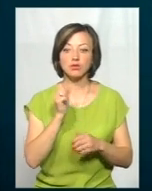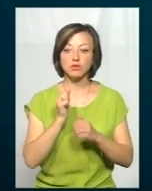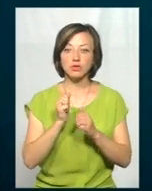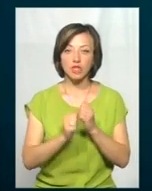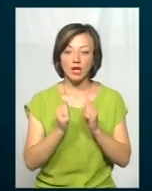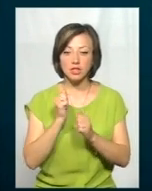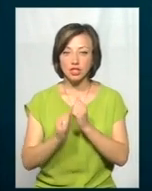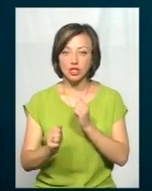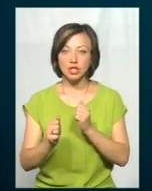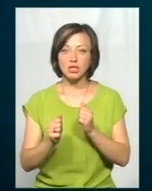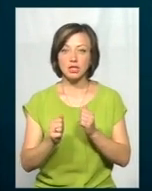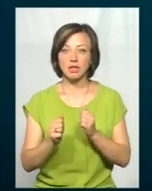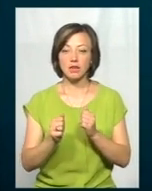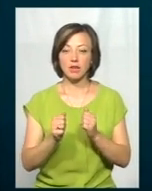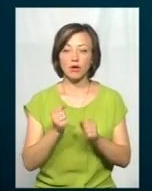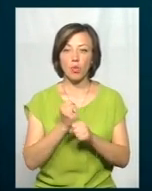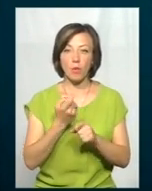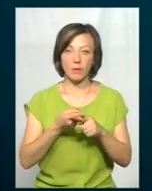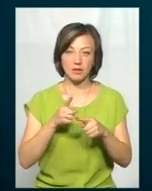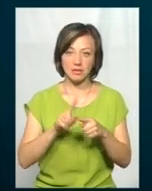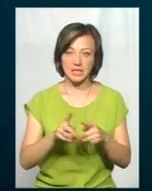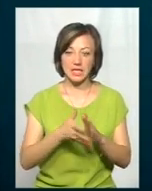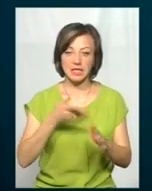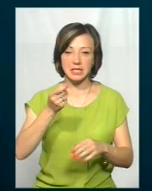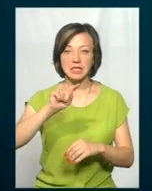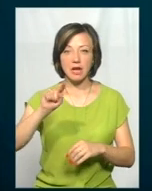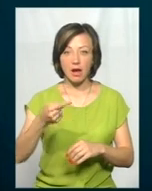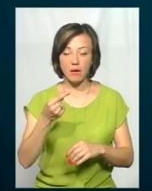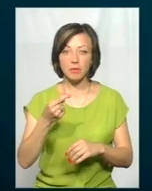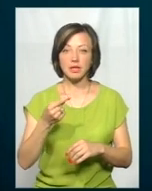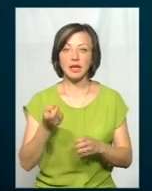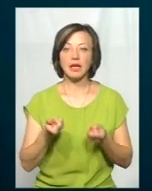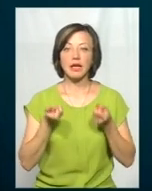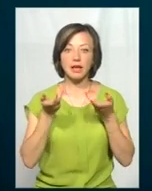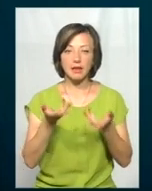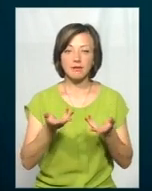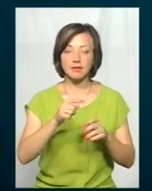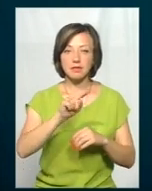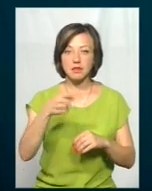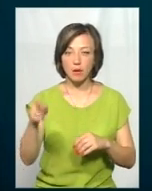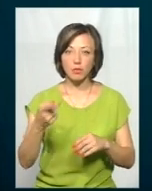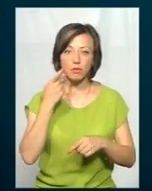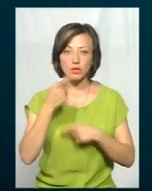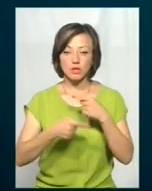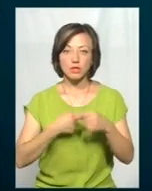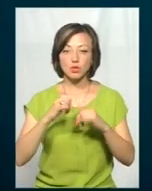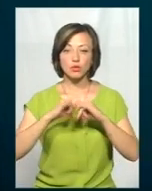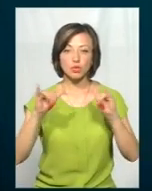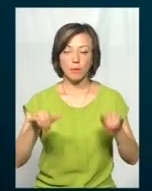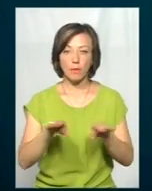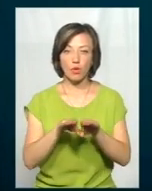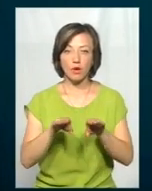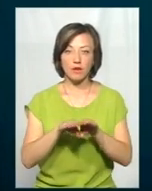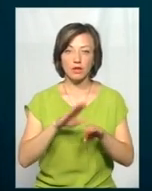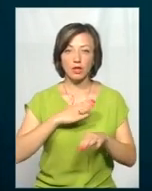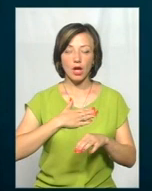щораз частіше видаються саме до цього інструменту, тому що кількість запитів взагалі постійно зросла. Порівняно навіть